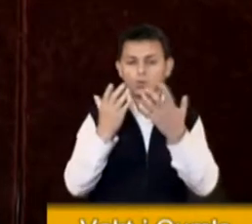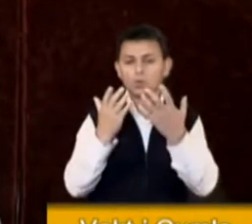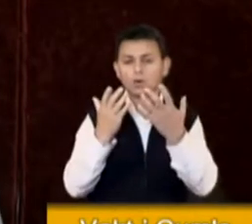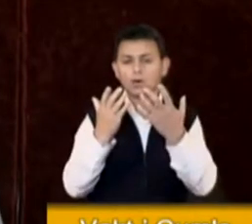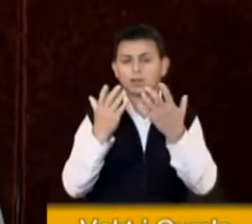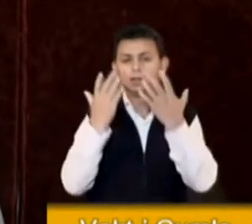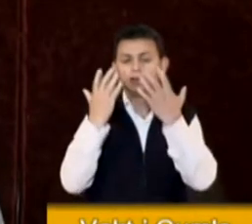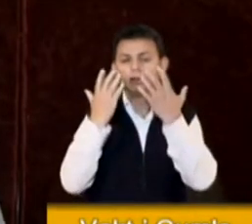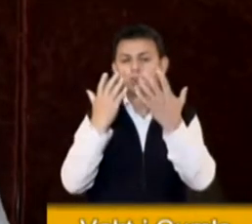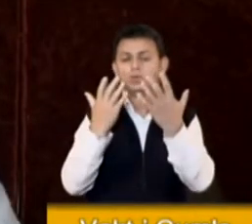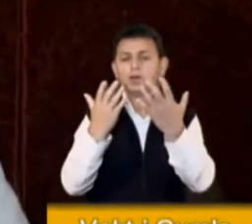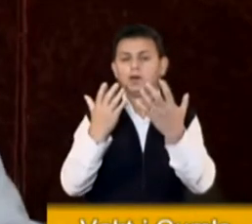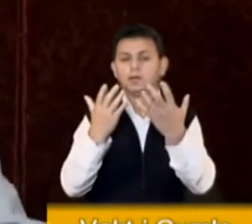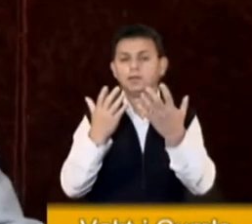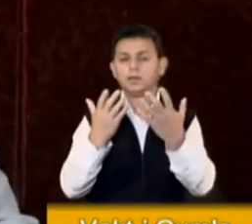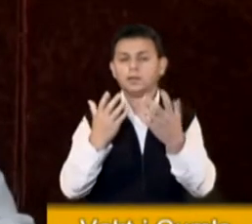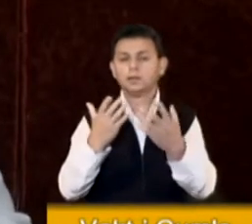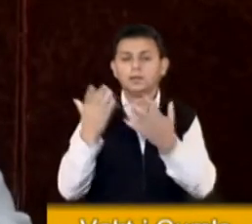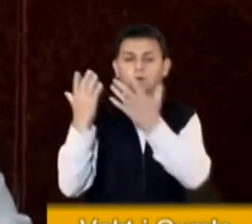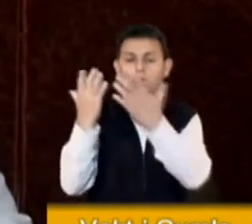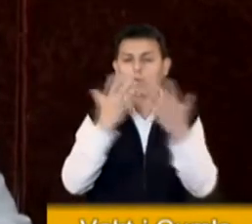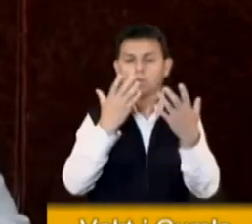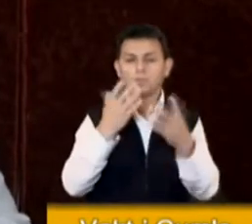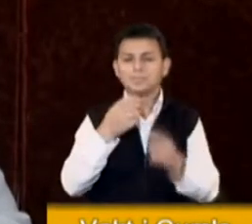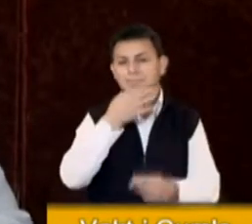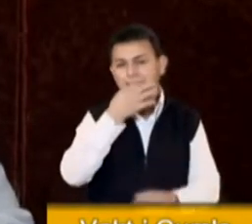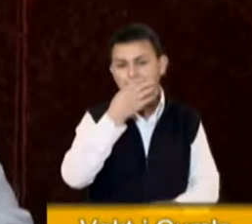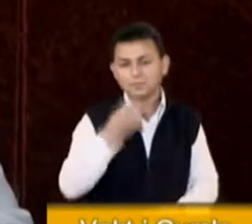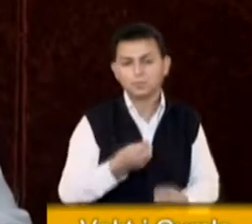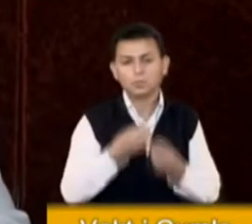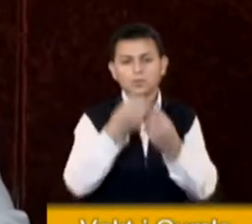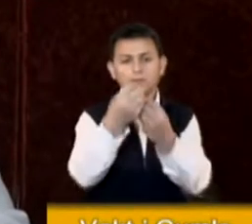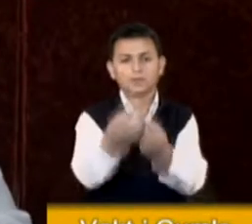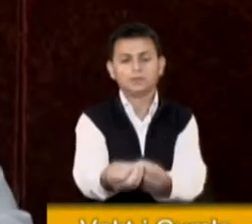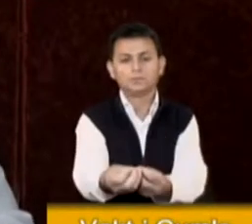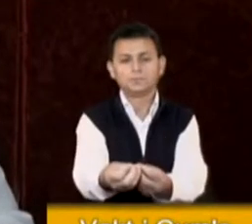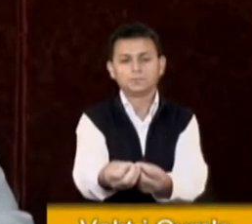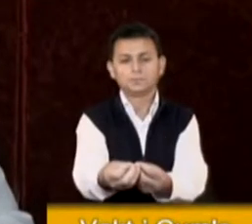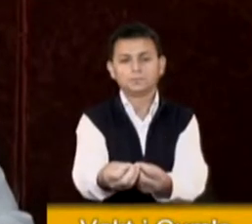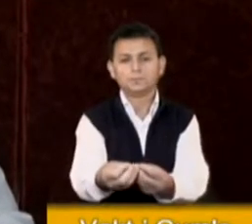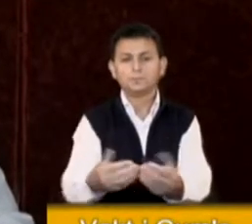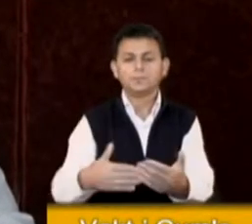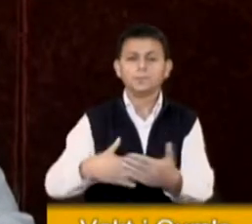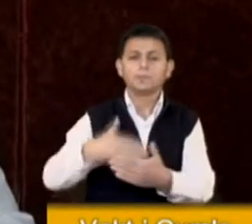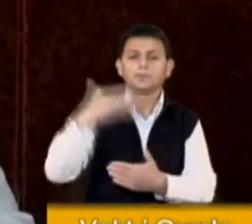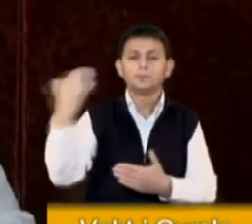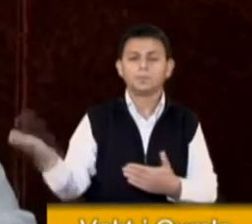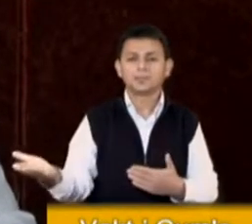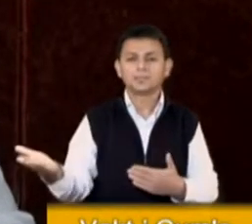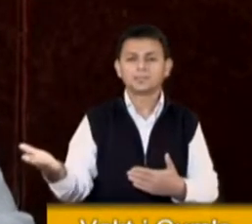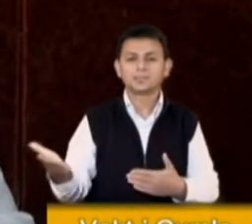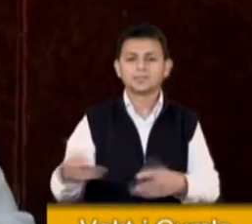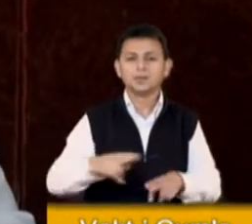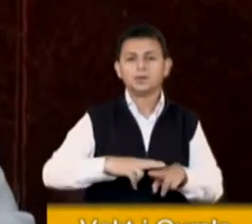karşı okumasına müsaade ediyor. Muhterem müminler, başka bir örnek vermek